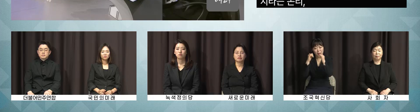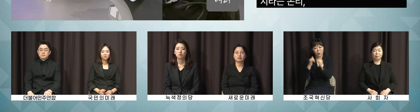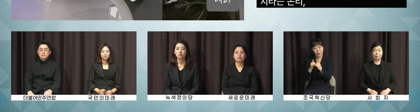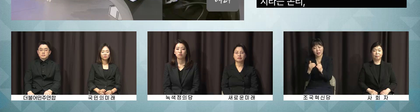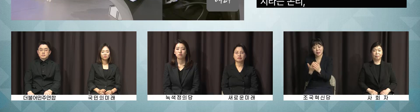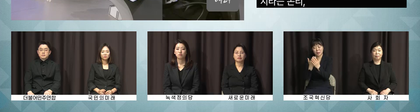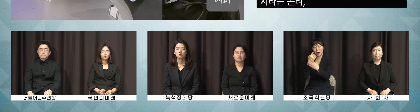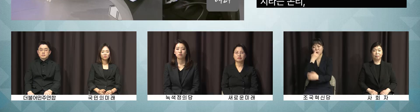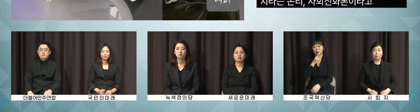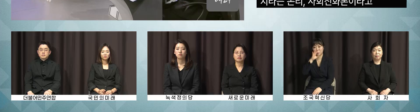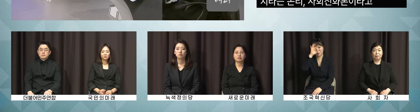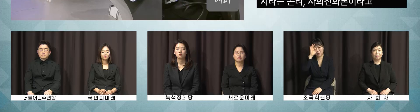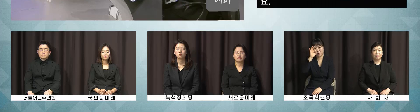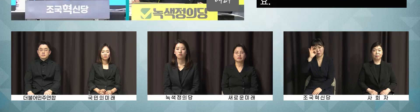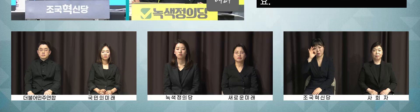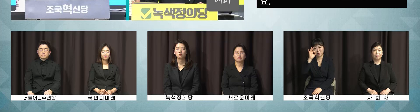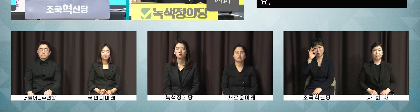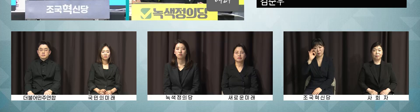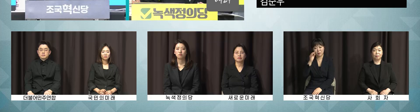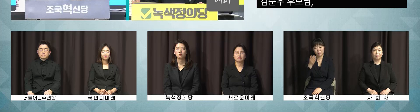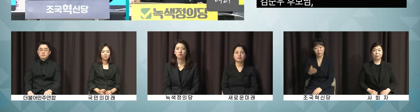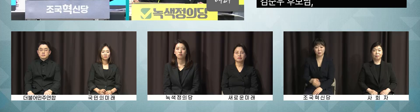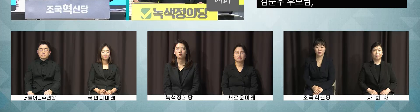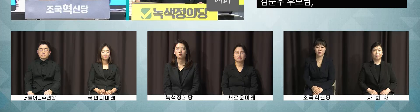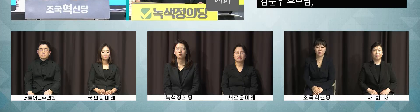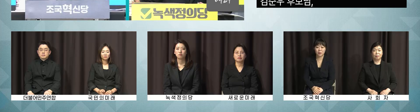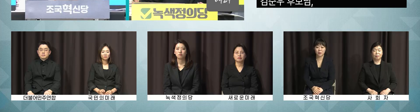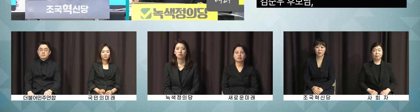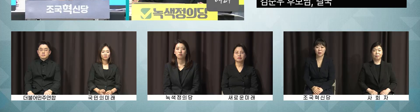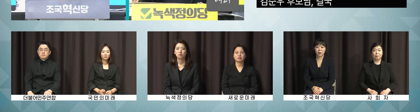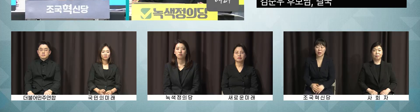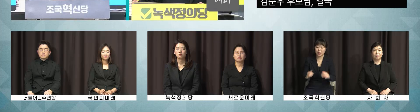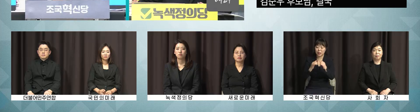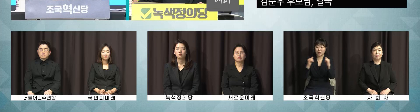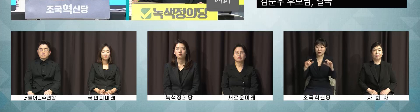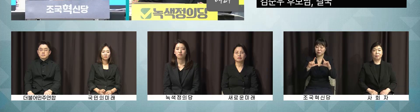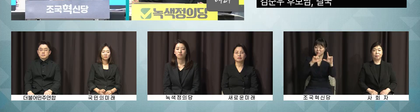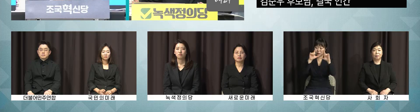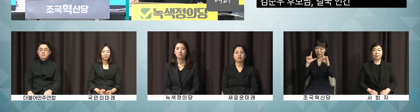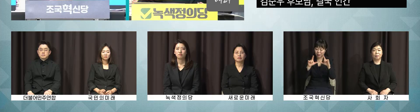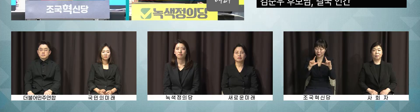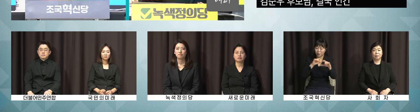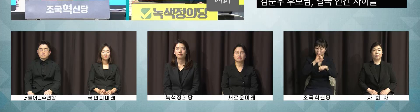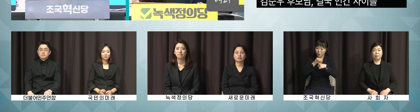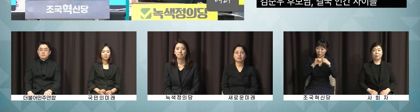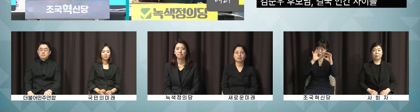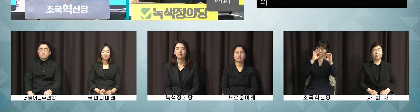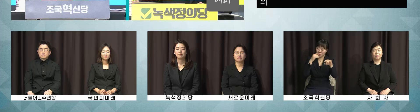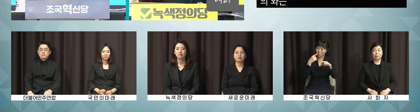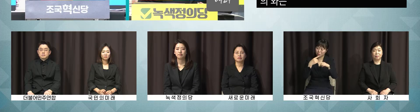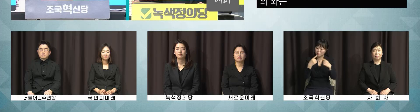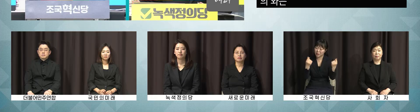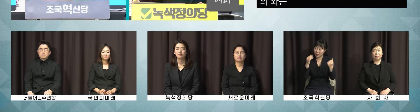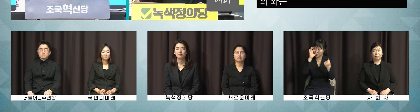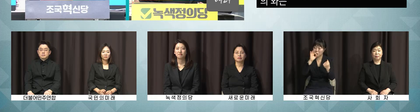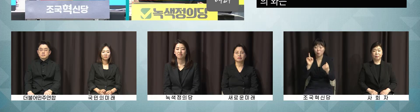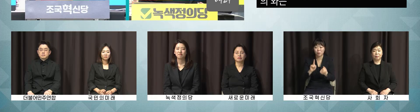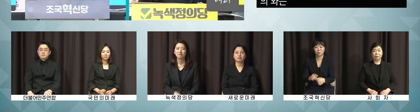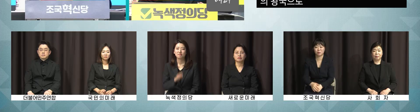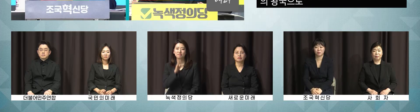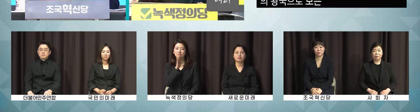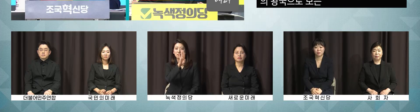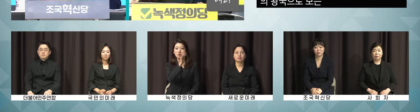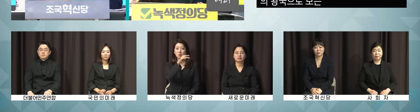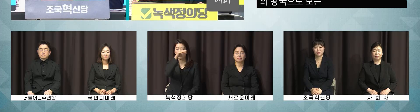보는데요. 김준우 후보님. 결국 인간 사회를 동물의 왕국으로 보는 것 같은 이분들의 시각 어떻게 평가하십니까? 기본적으로